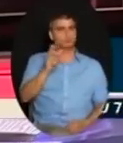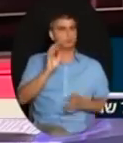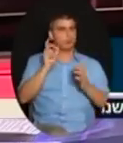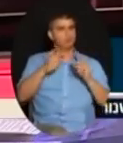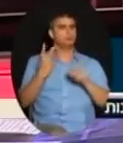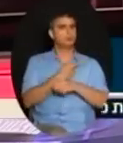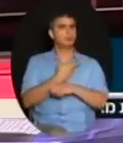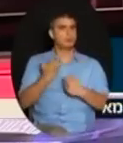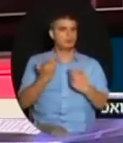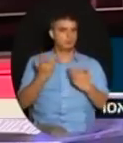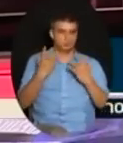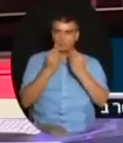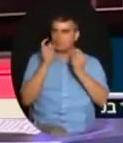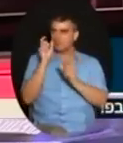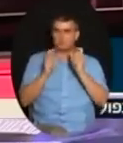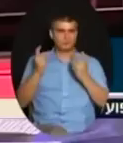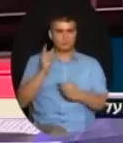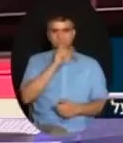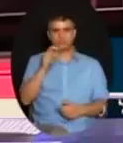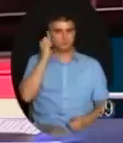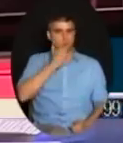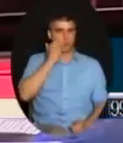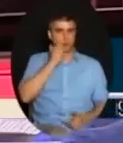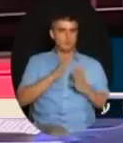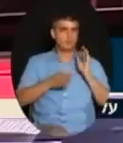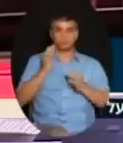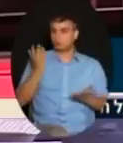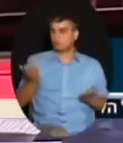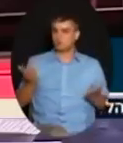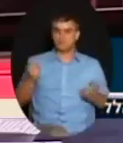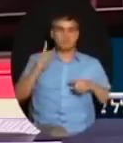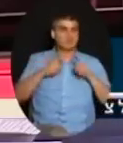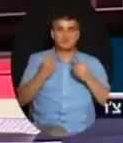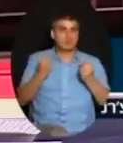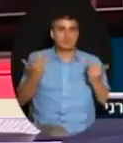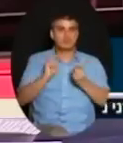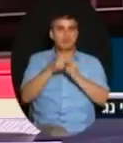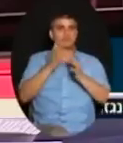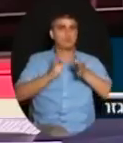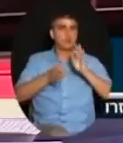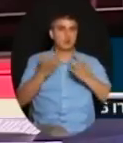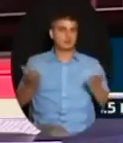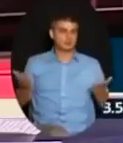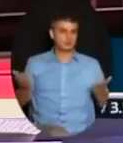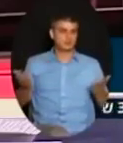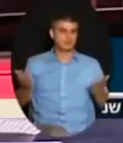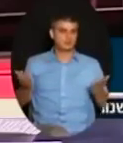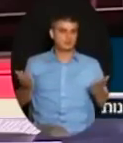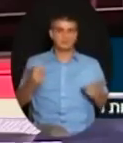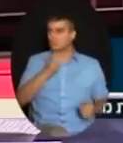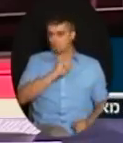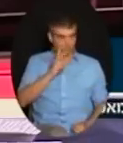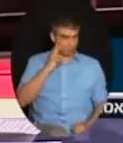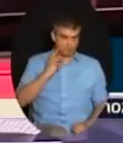אנשים רגילים. כל כך הרבה אנשים מורשעים מדי יום, עומדים למשפט, לפעמים אין להם כסף לעורך דין, הם